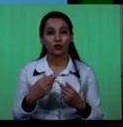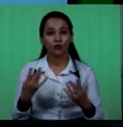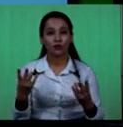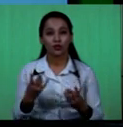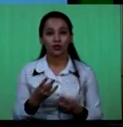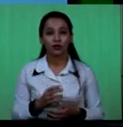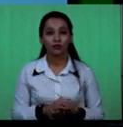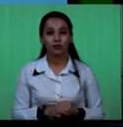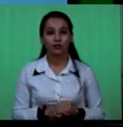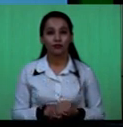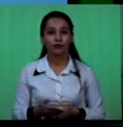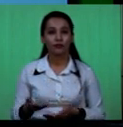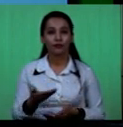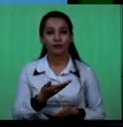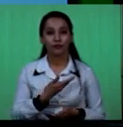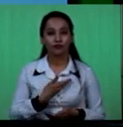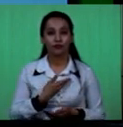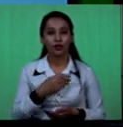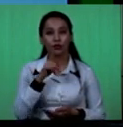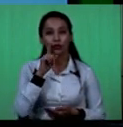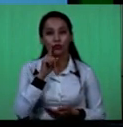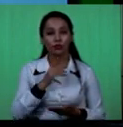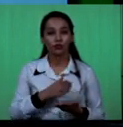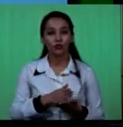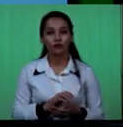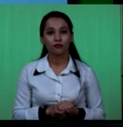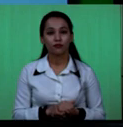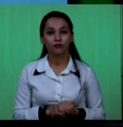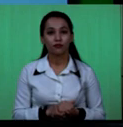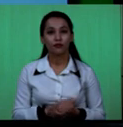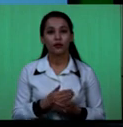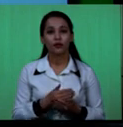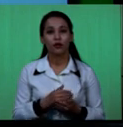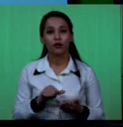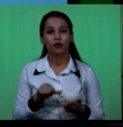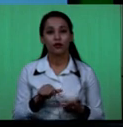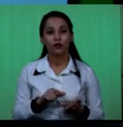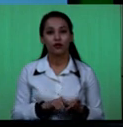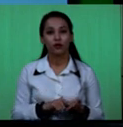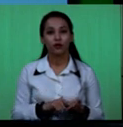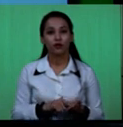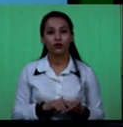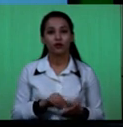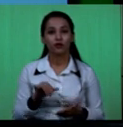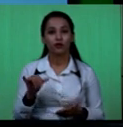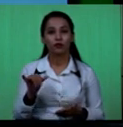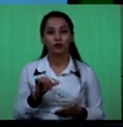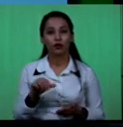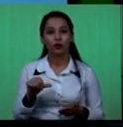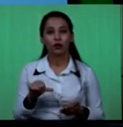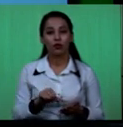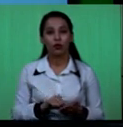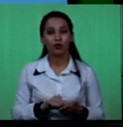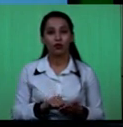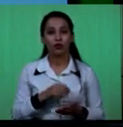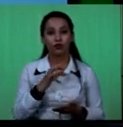kerak. Biz qulay usuldan foydalanamiz. Avval 7 bilan 6 ning ko'paytmasini